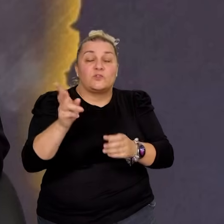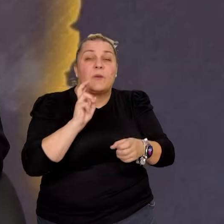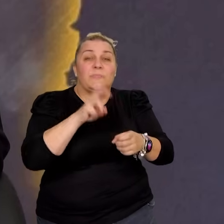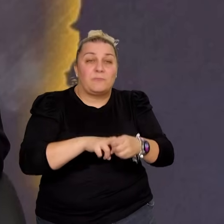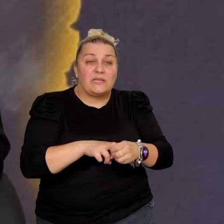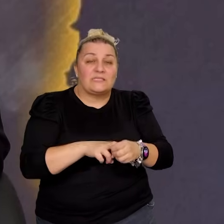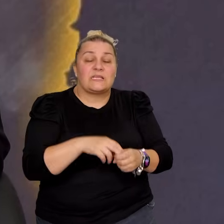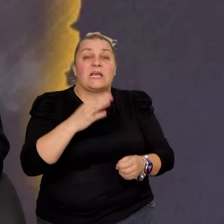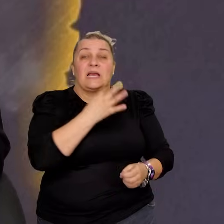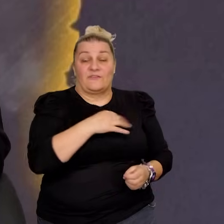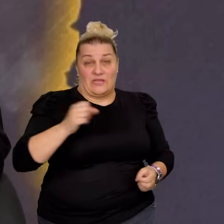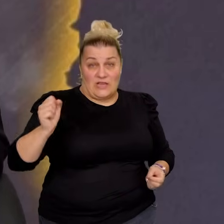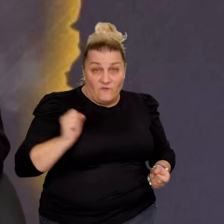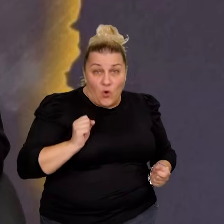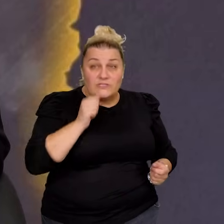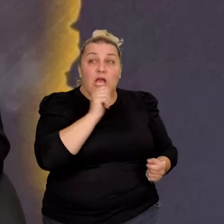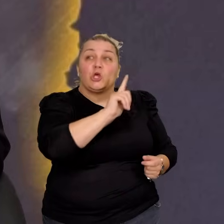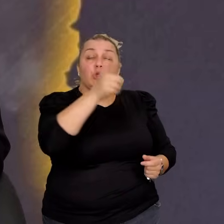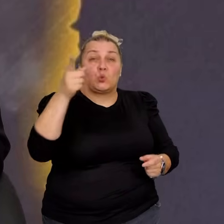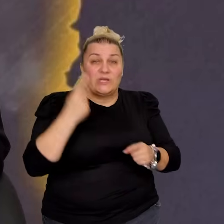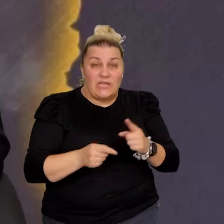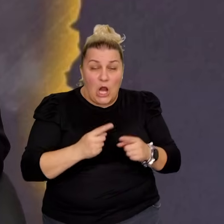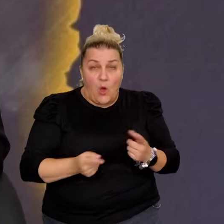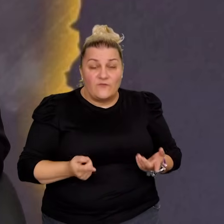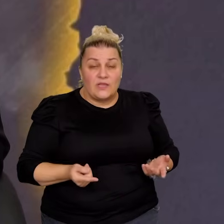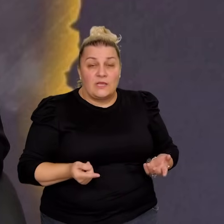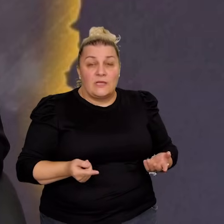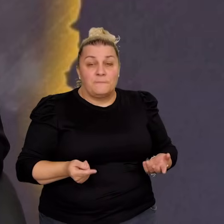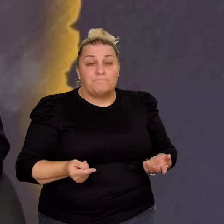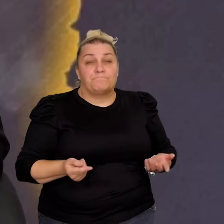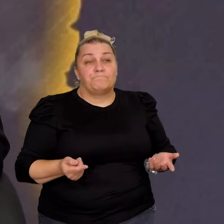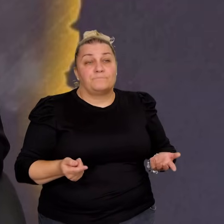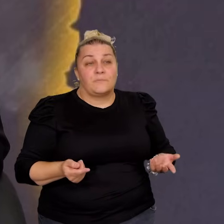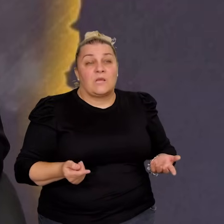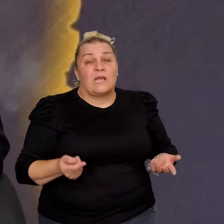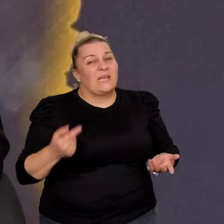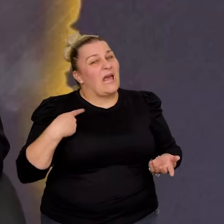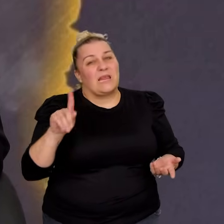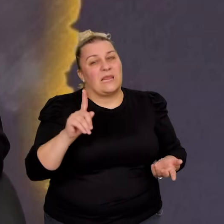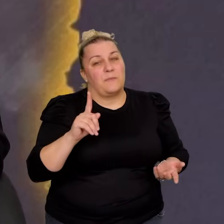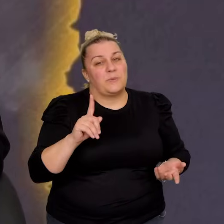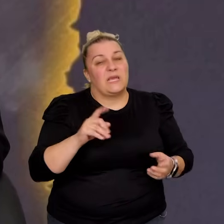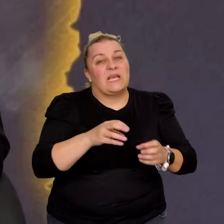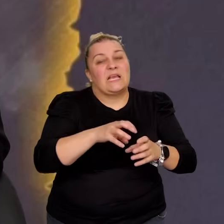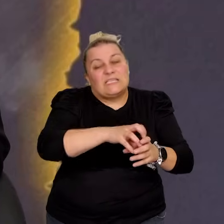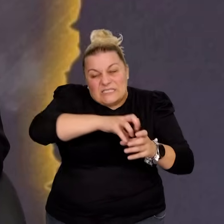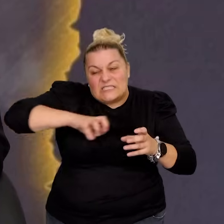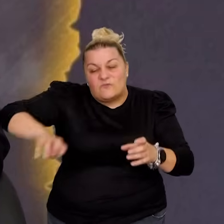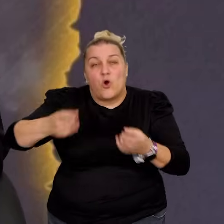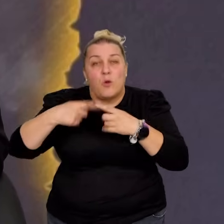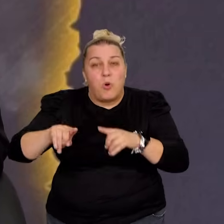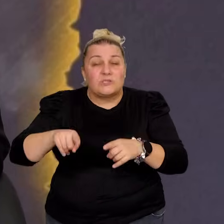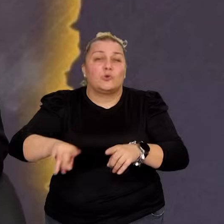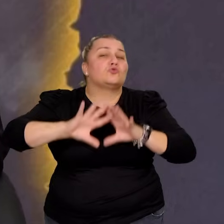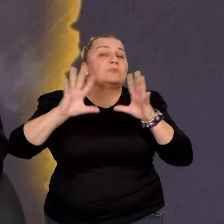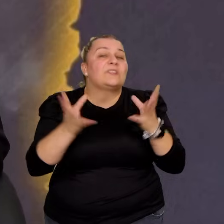pripadnici Hrvatske vojske iz drugih dijelova i tako da ne bi izdvajao tu ni Vukovarca, nego to su